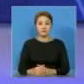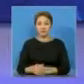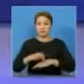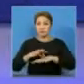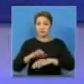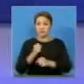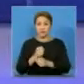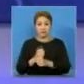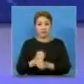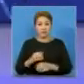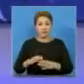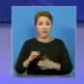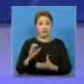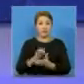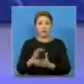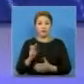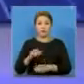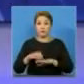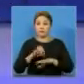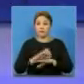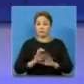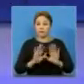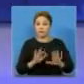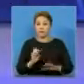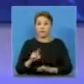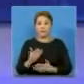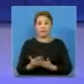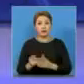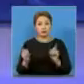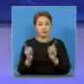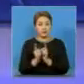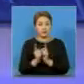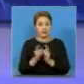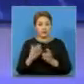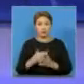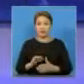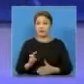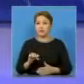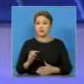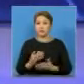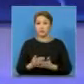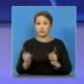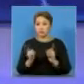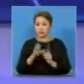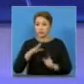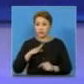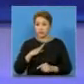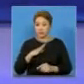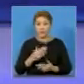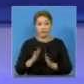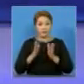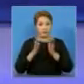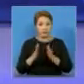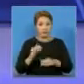ходе рабочей поездки в Айтекебийский район заместитель акима области Амангали Бердалин встретился с местными аграриями. В ходе встречи были затронуты